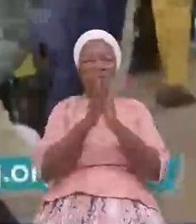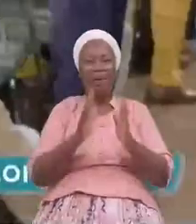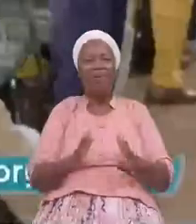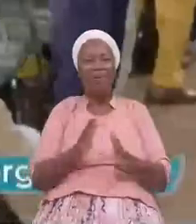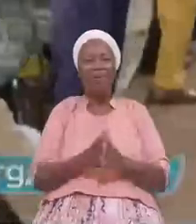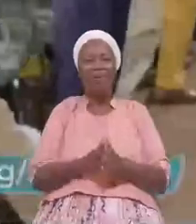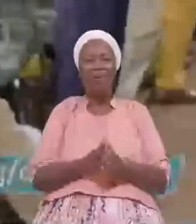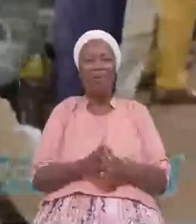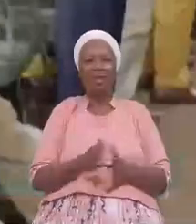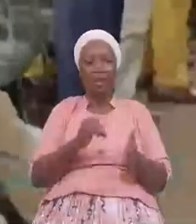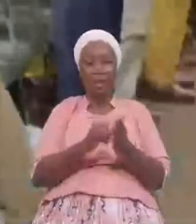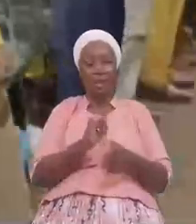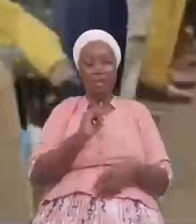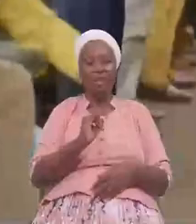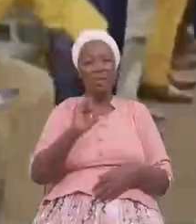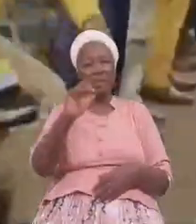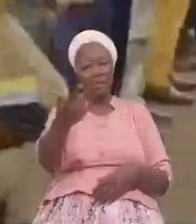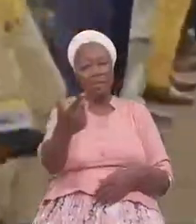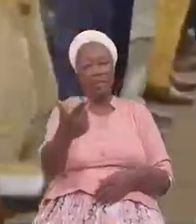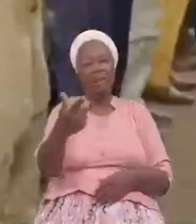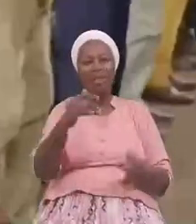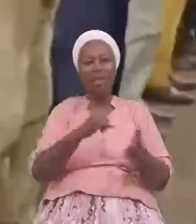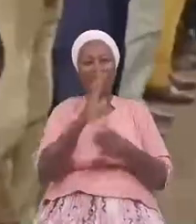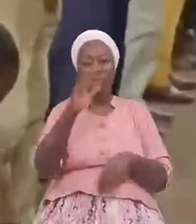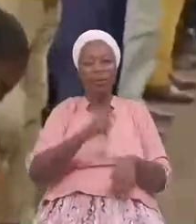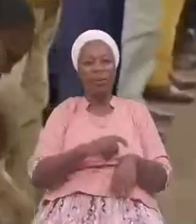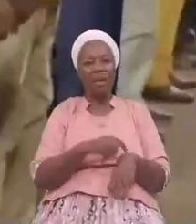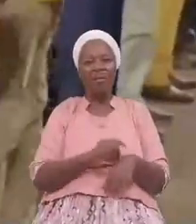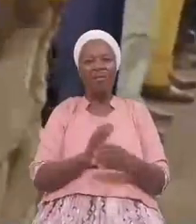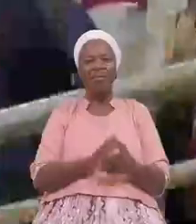tour, c'est ton moment.